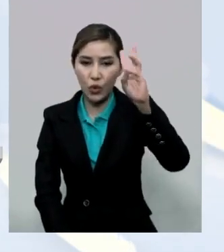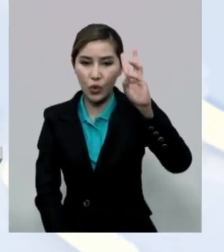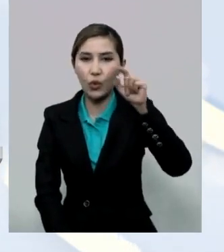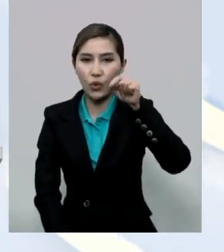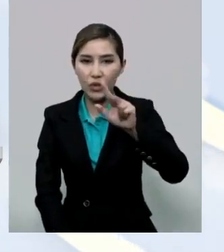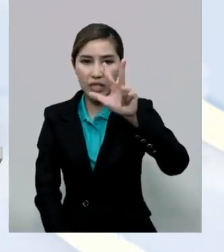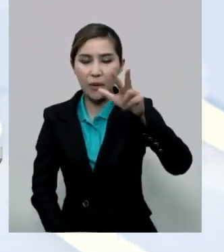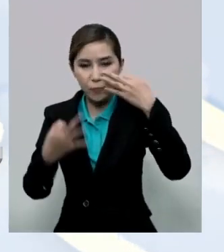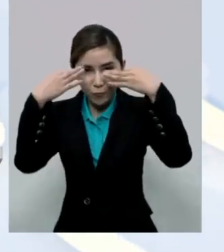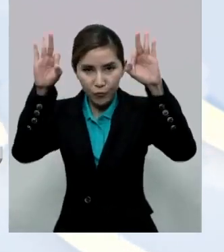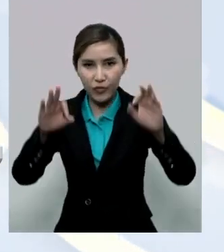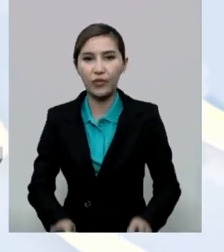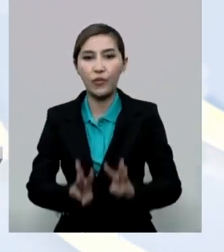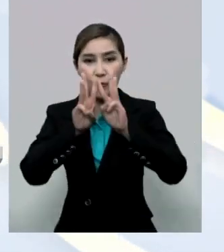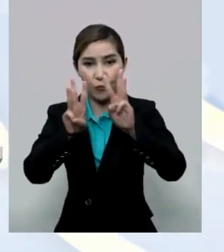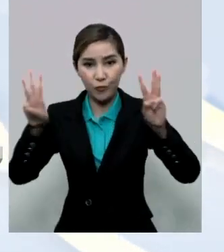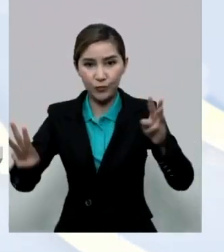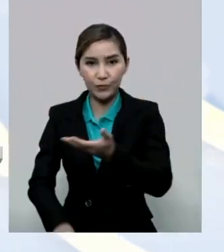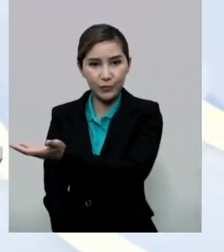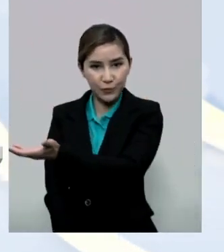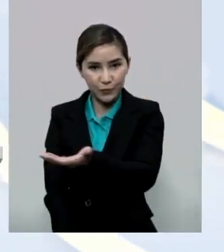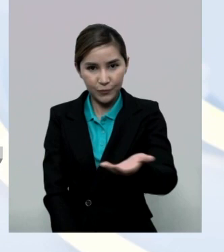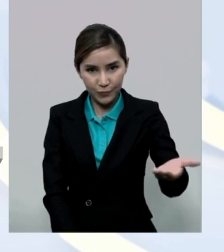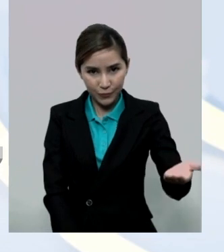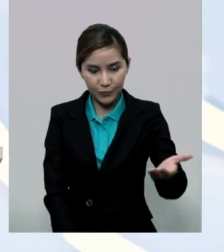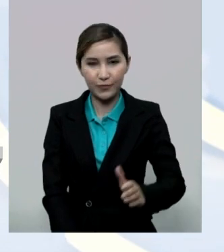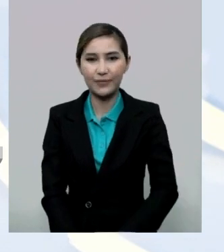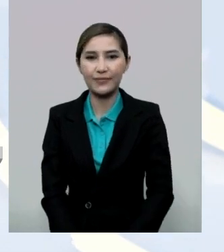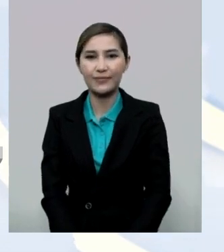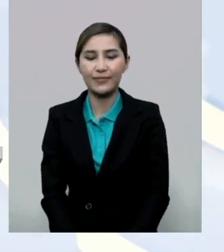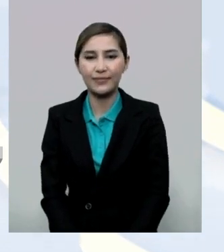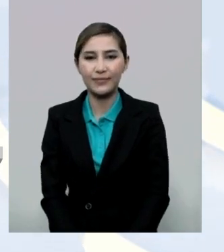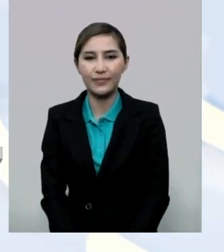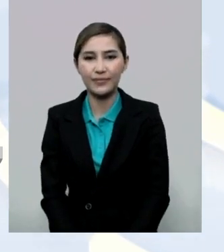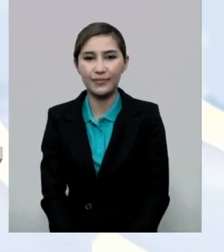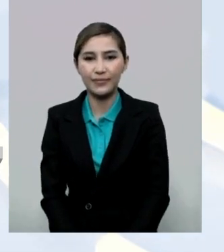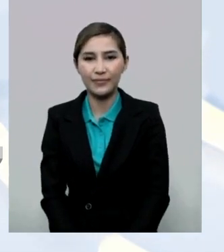กด3โดยไม่มีค่าใช้จ่ายหรือทางเว็บไซต์